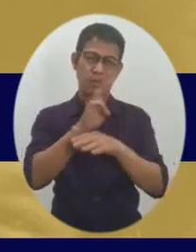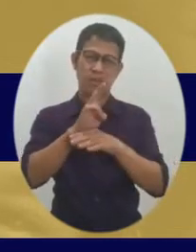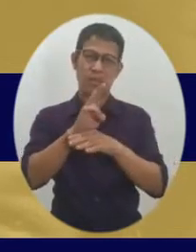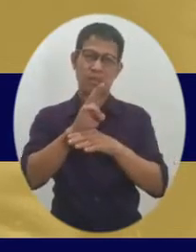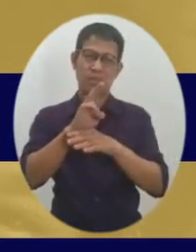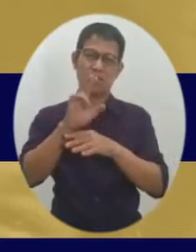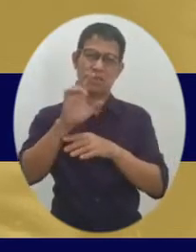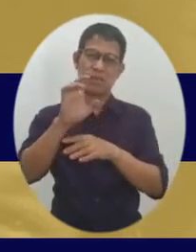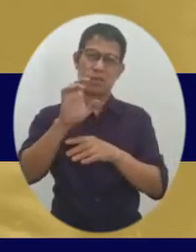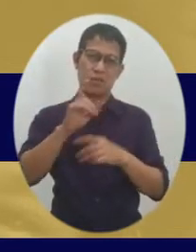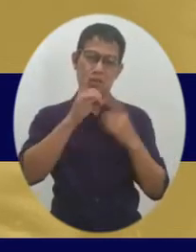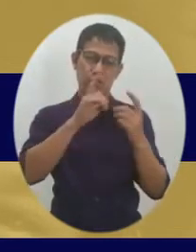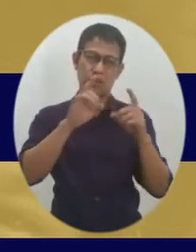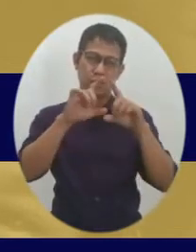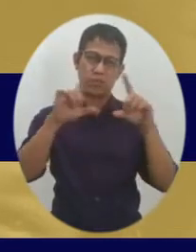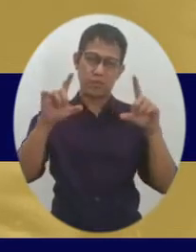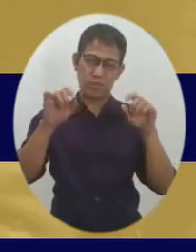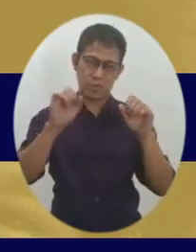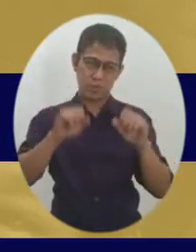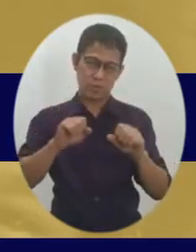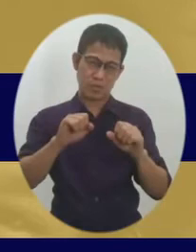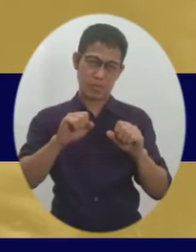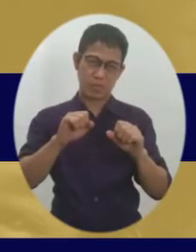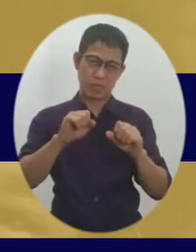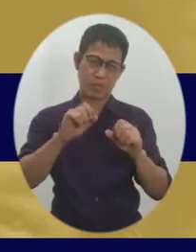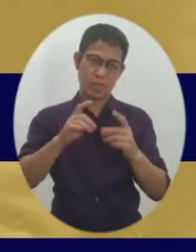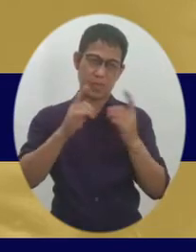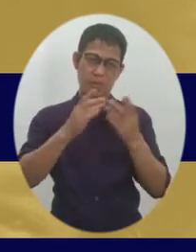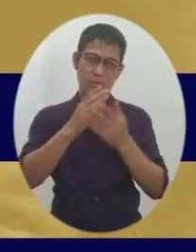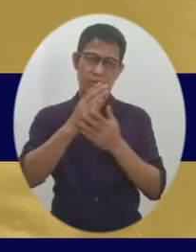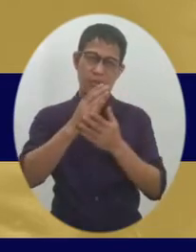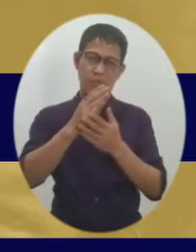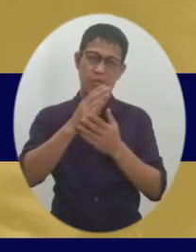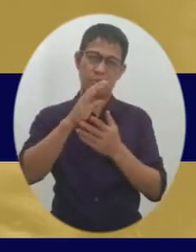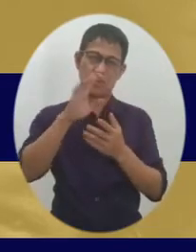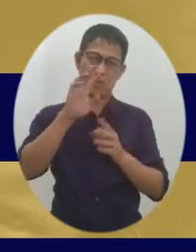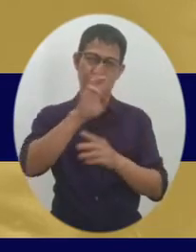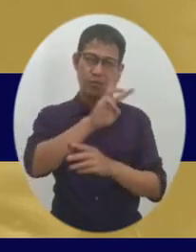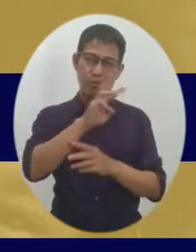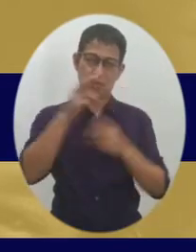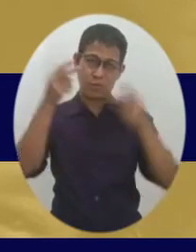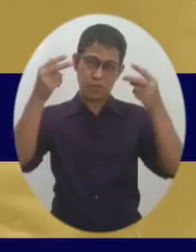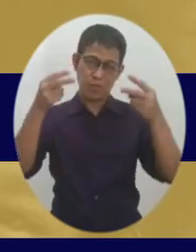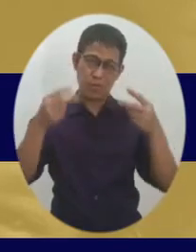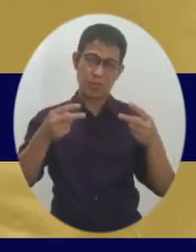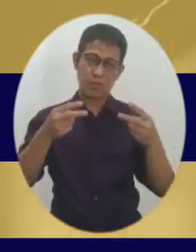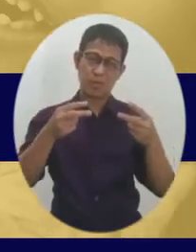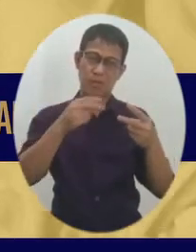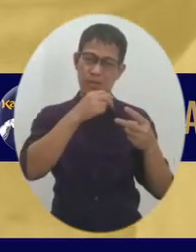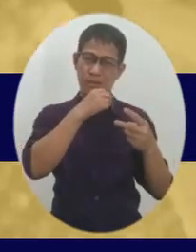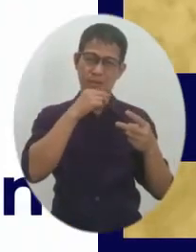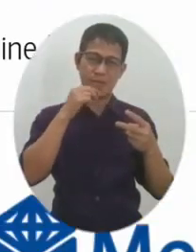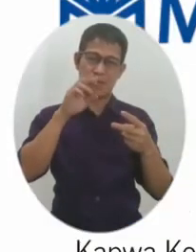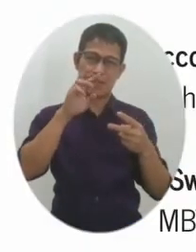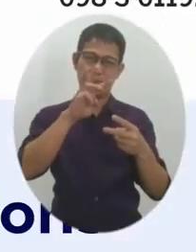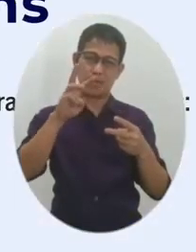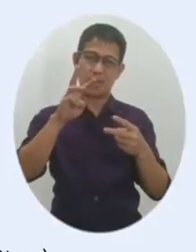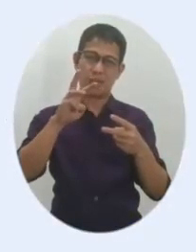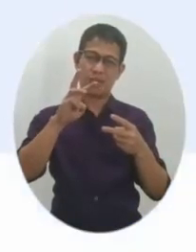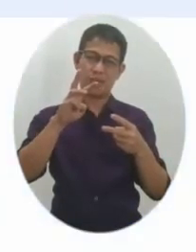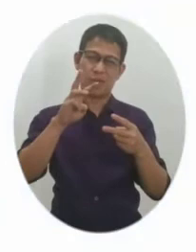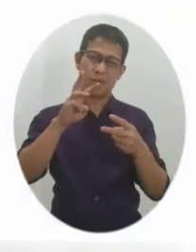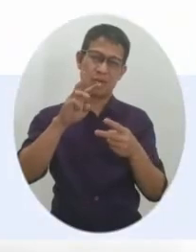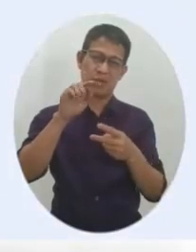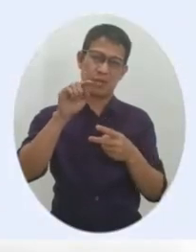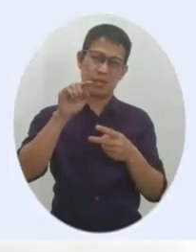makapag-donate kayo gamit yung kanilang donation vouchers. Maaari din kayo mag-donate sa pamamagitan ng ating website. Tsadyain